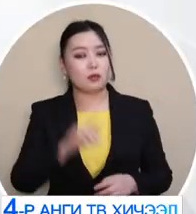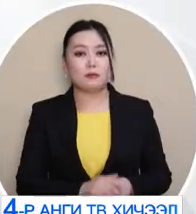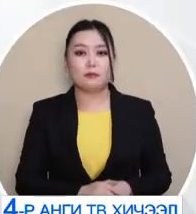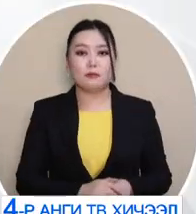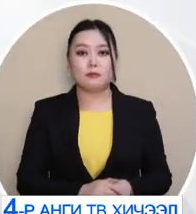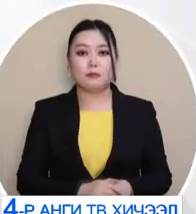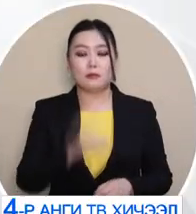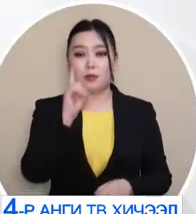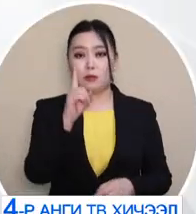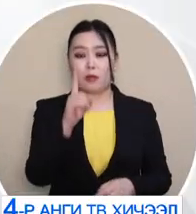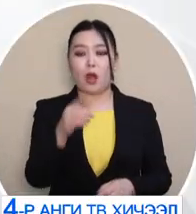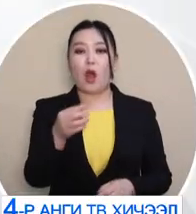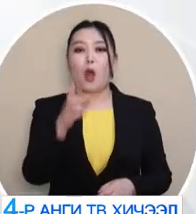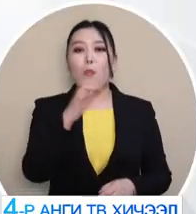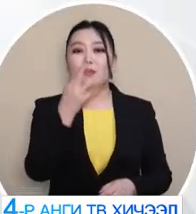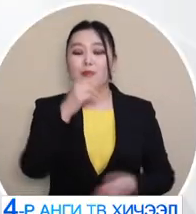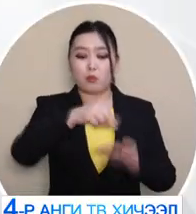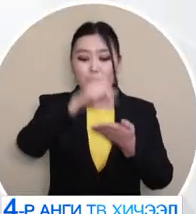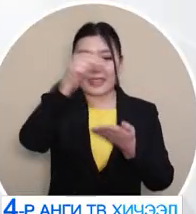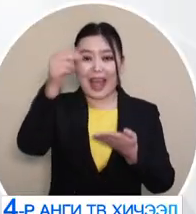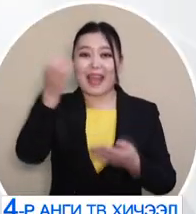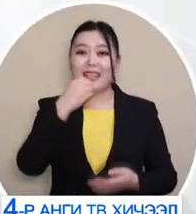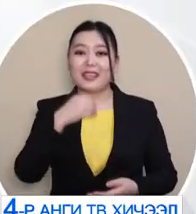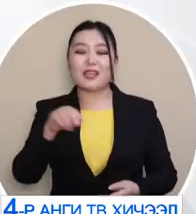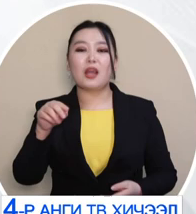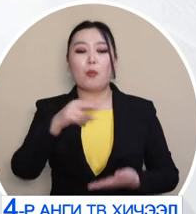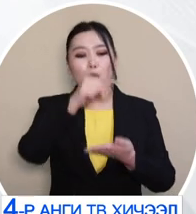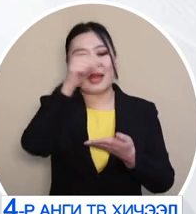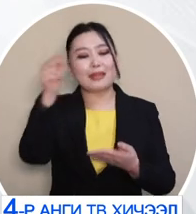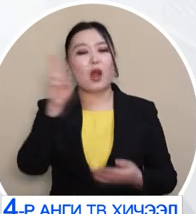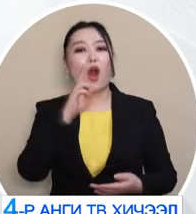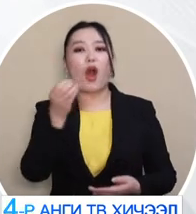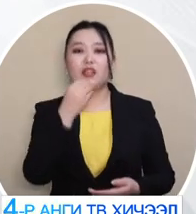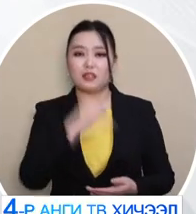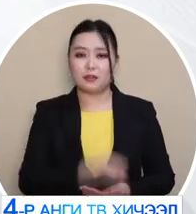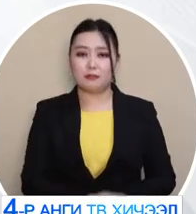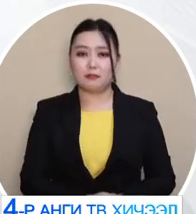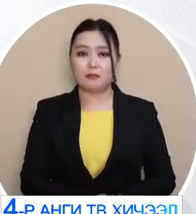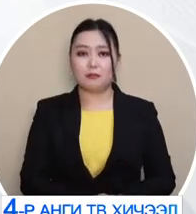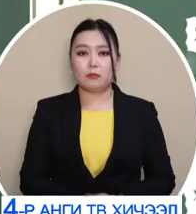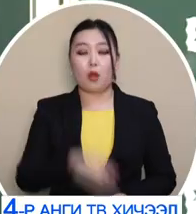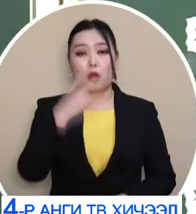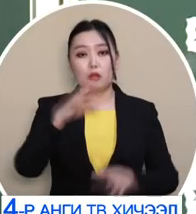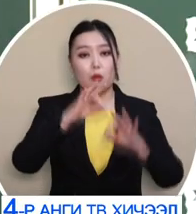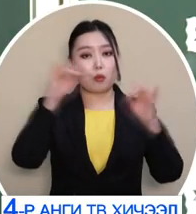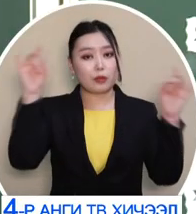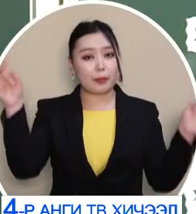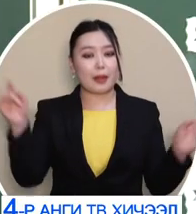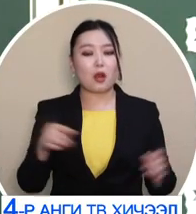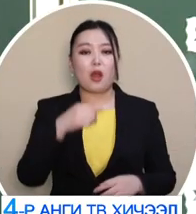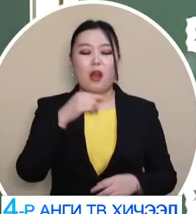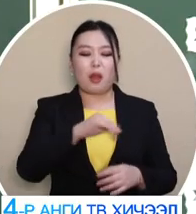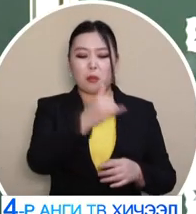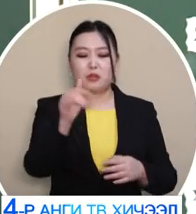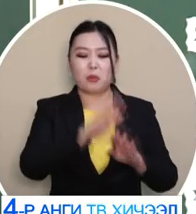нэгдүгээр өгүүлбэр маань будаа идэх, будаатай хоол идэх гэсэн үндсэн утгаараа байна. За, харин хоёрдугаар өгүүлбэр